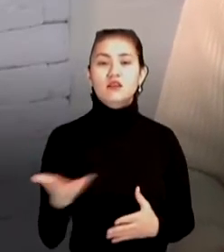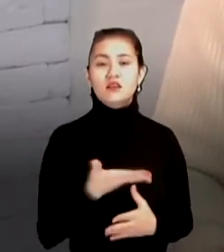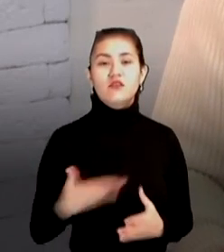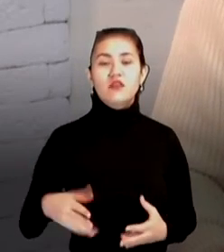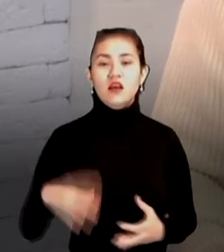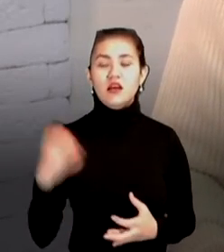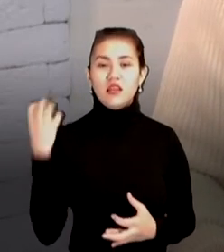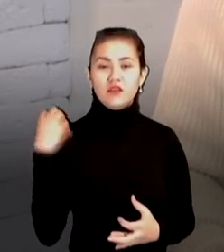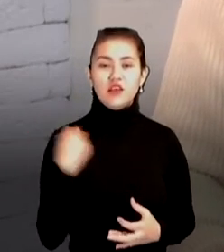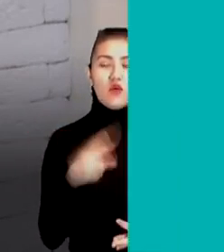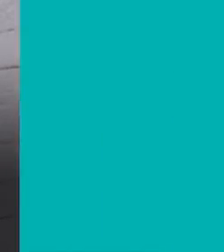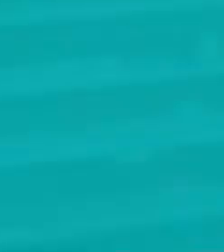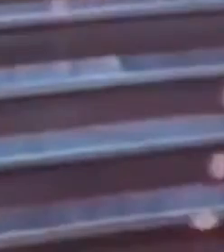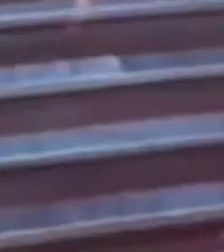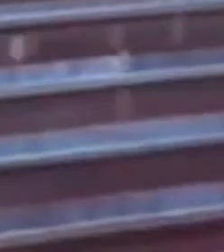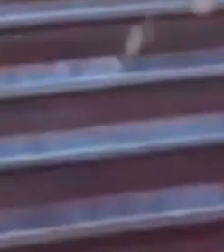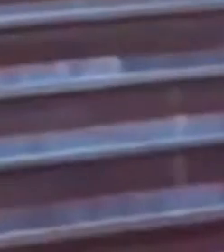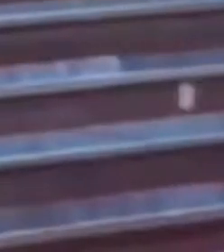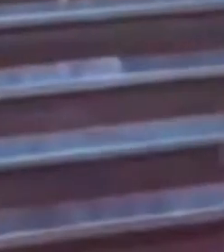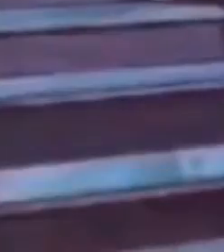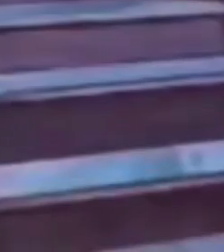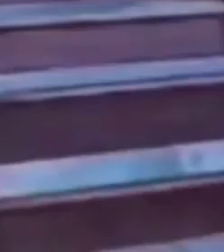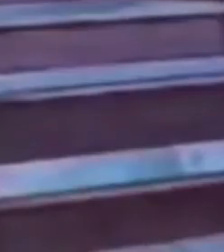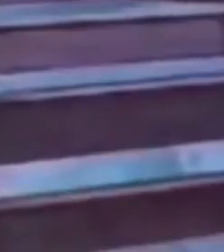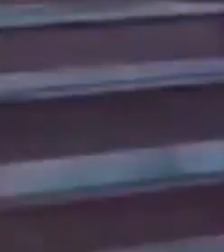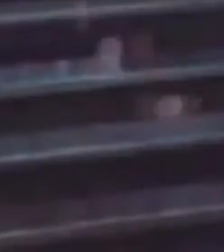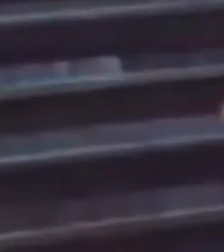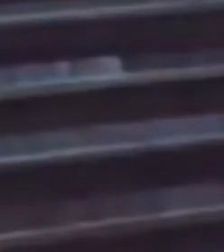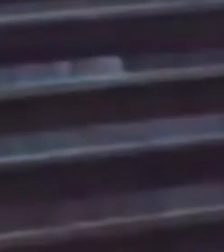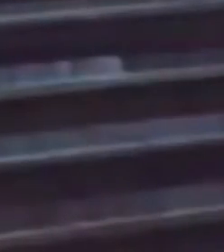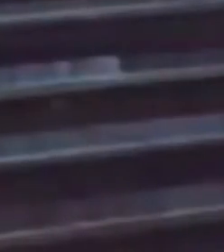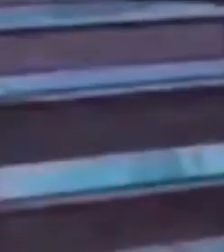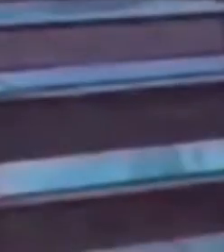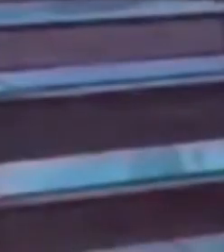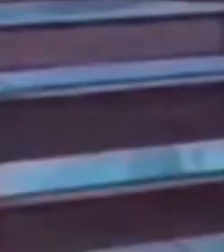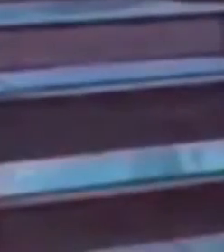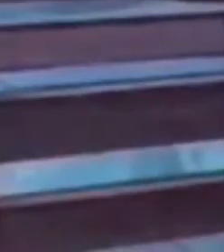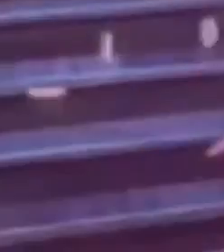обласних адміністрацій в Україні.